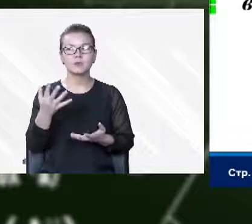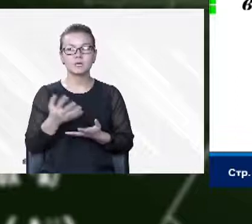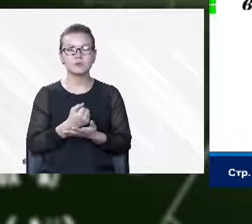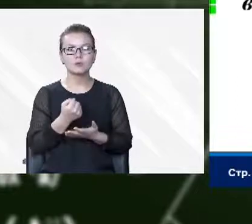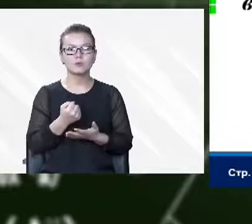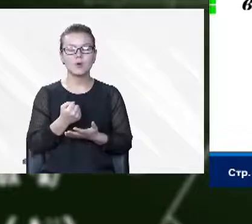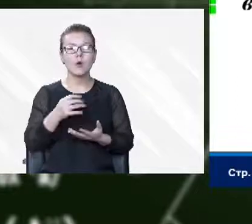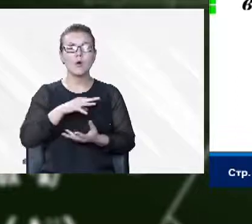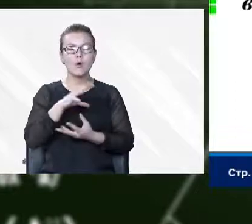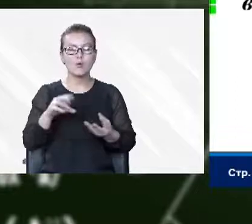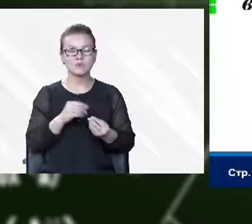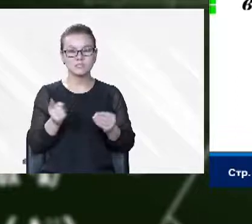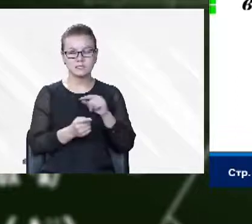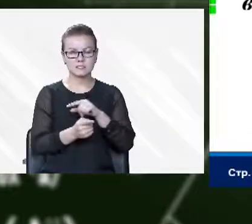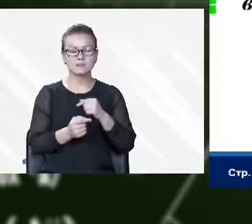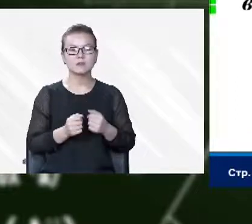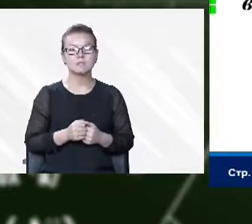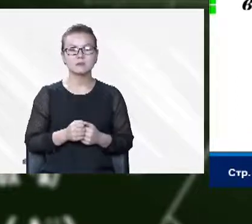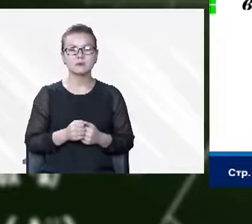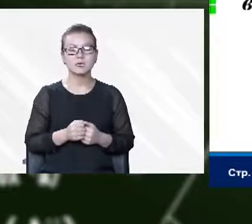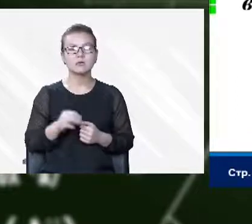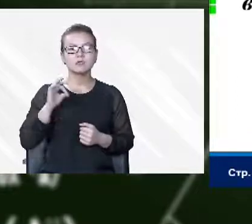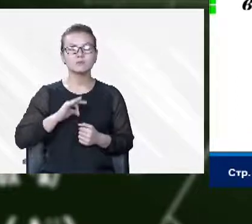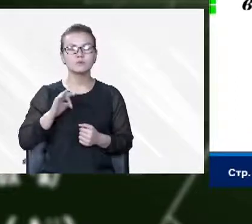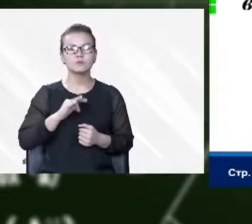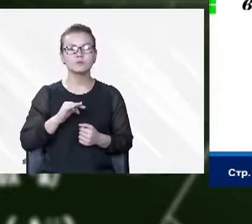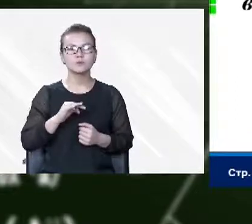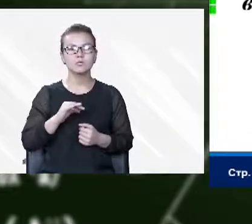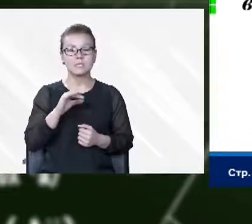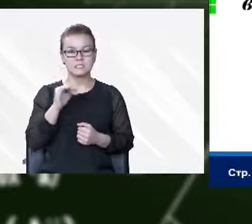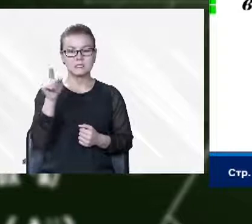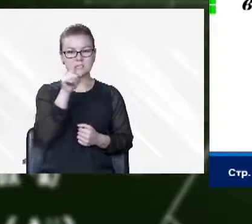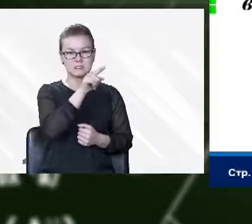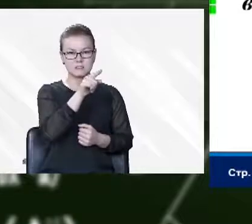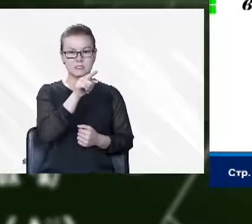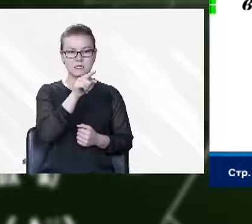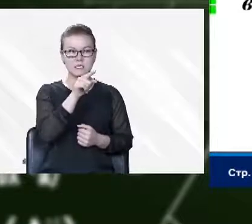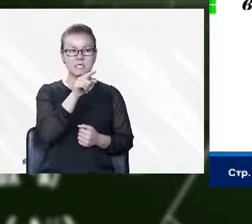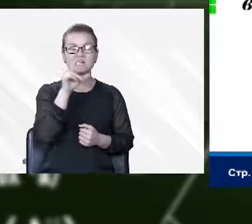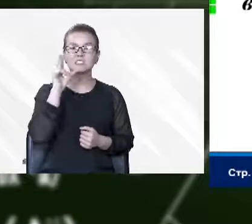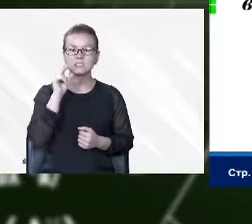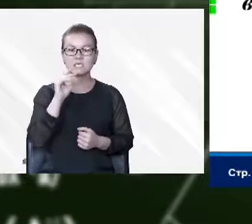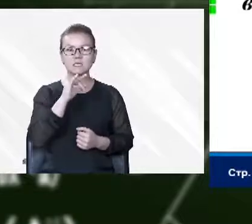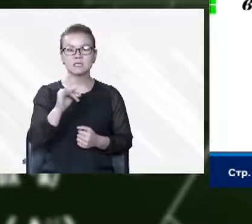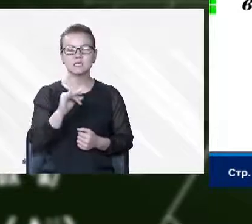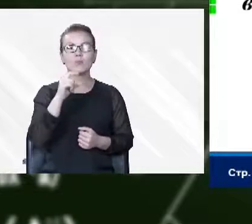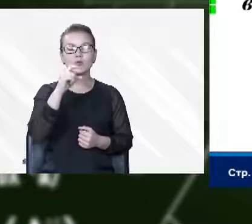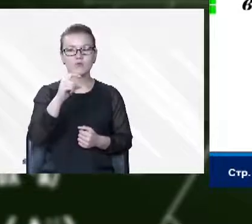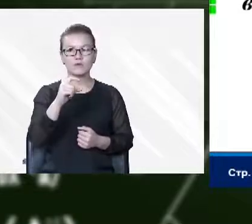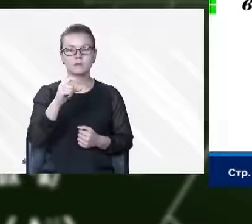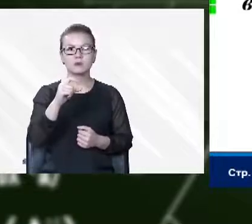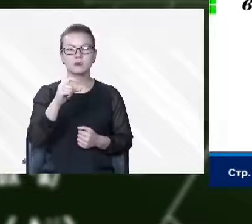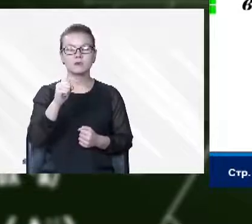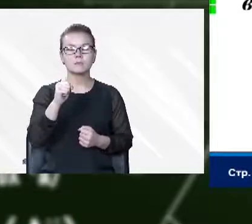Найдем общий знаменатель, используя и численные, и буквенные множители знаменателей.